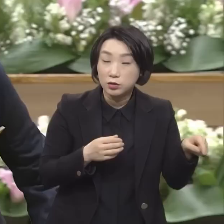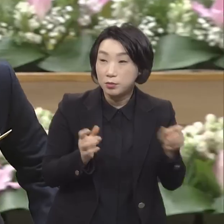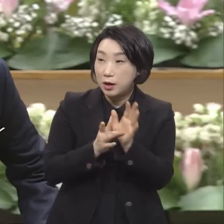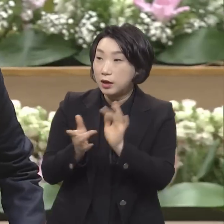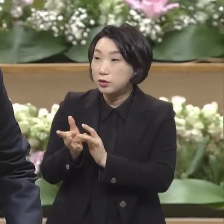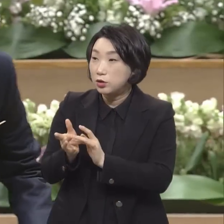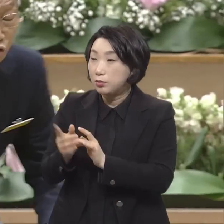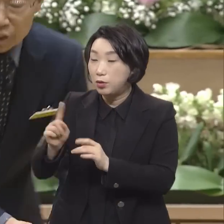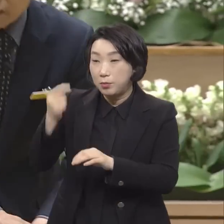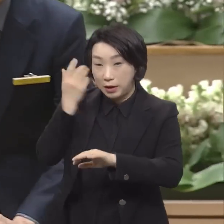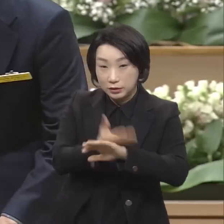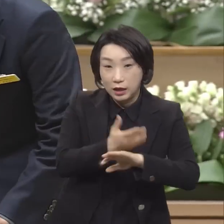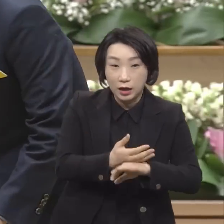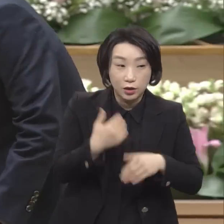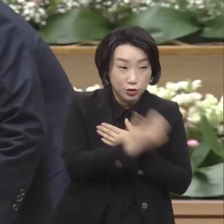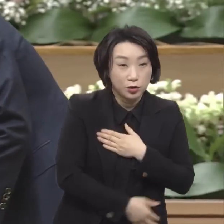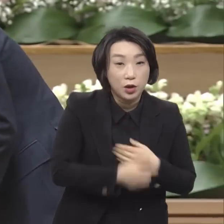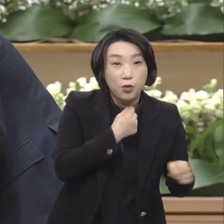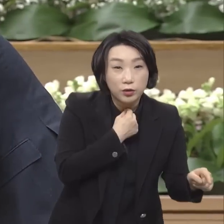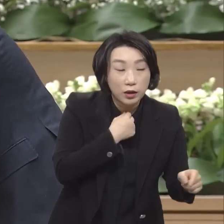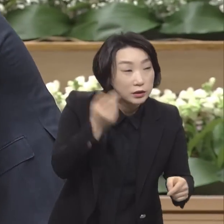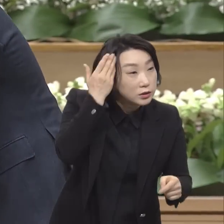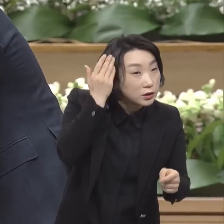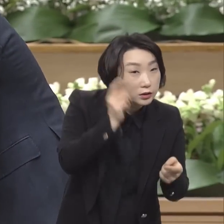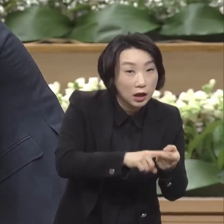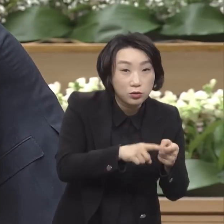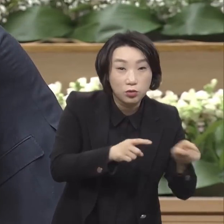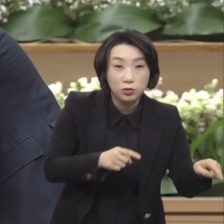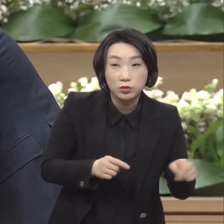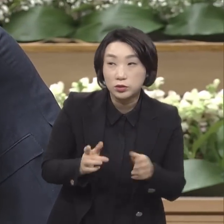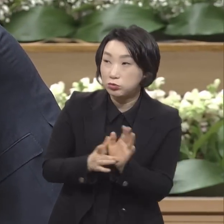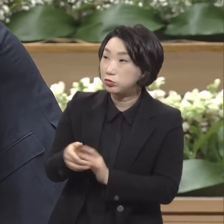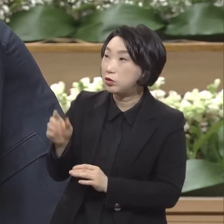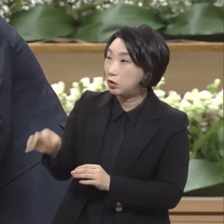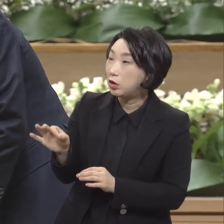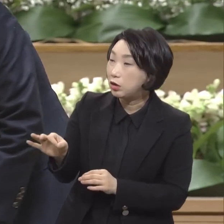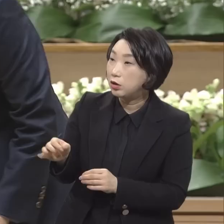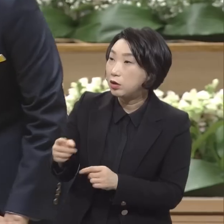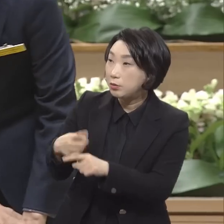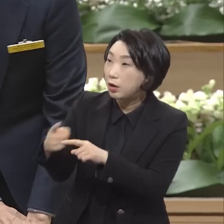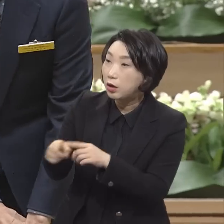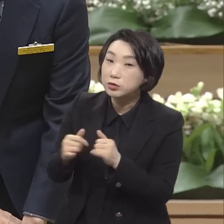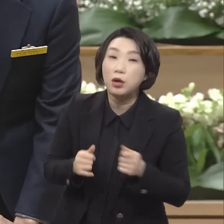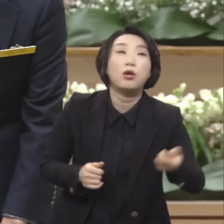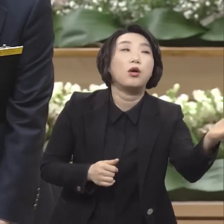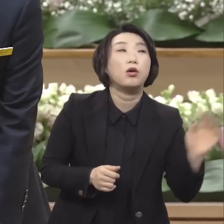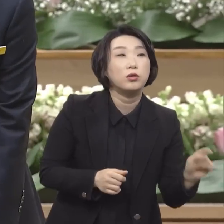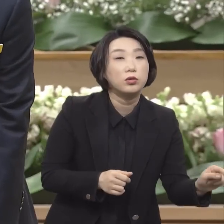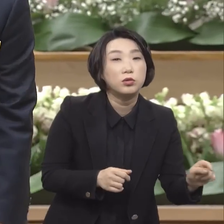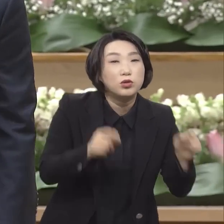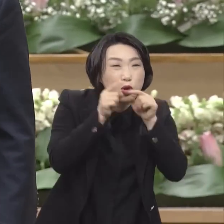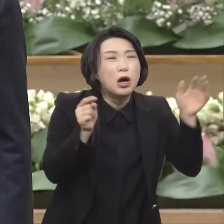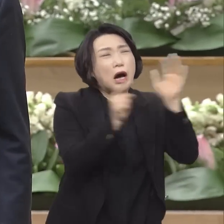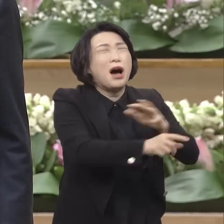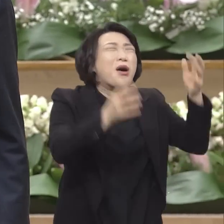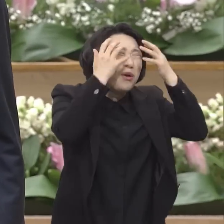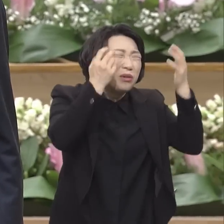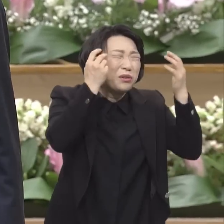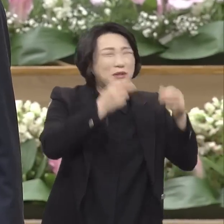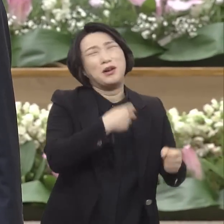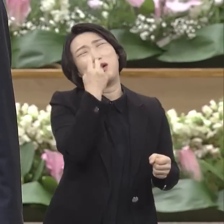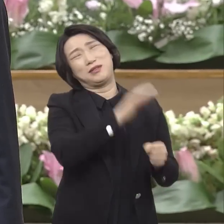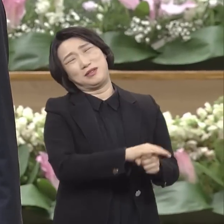예수님을 반대편에 서서 육신이 자기 가진 지식대로 그를 평론하고 판단하는 자들이 지옥에서 얼마나 억울하고